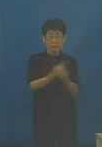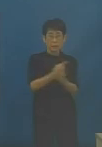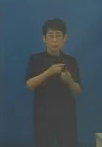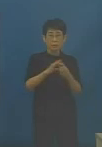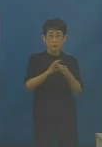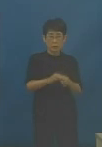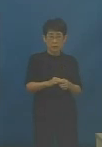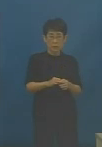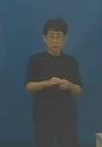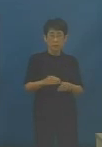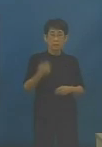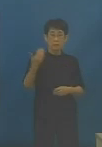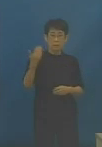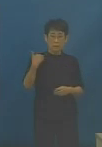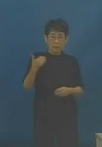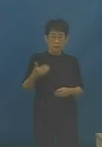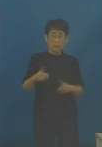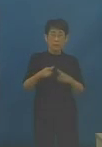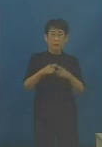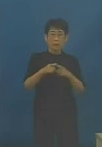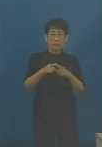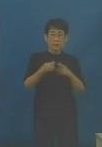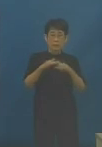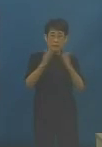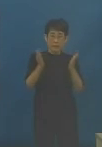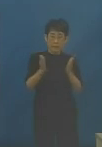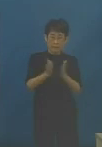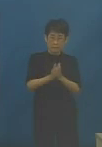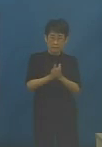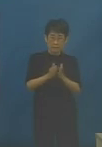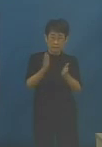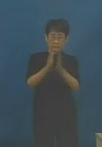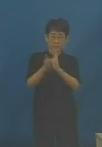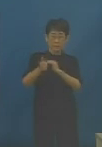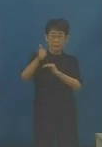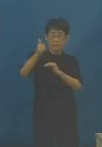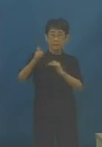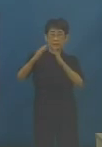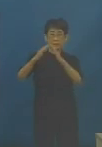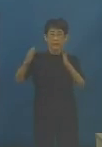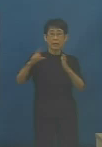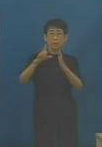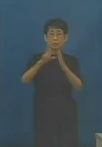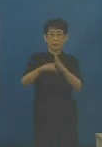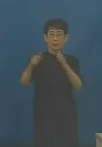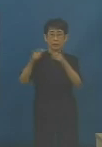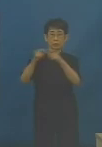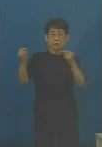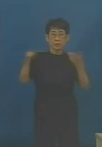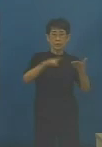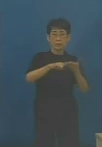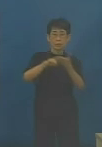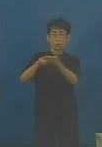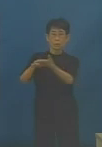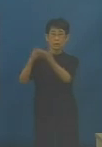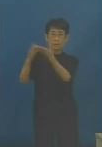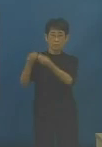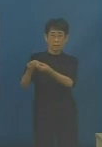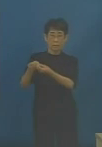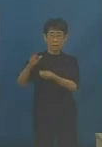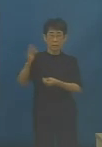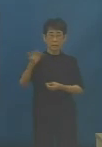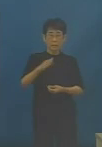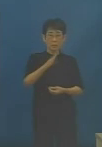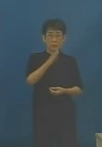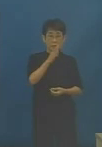全国知事会の最大公約数ということでですね、国の方に申し入れを行ったところ、実際に導